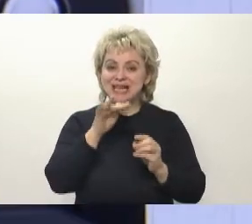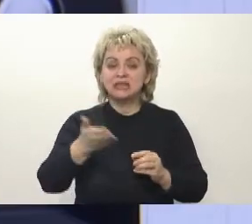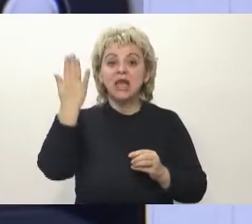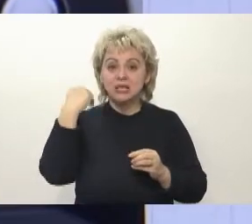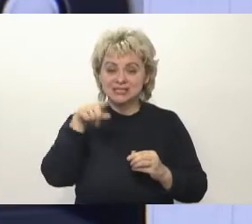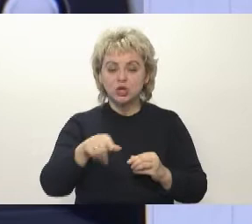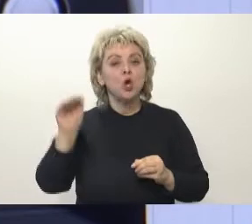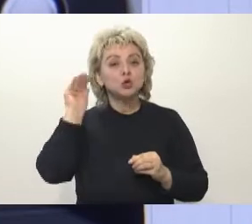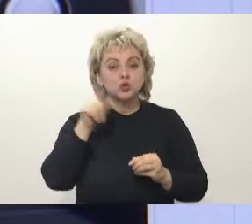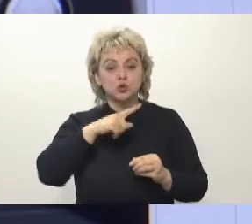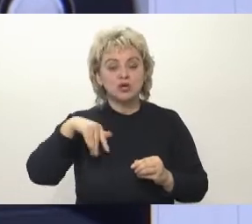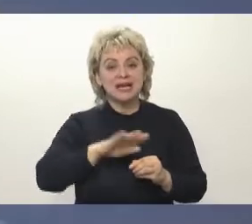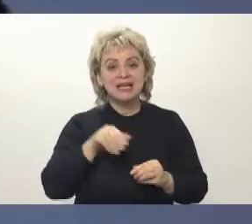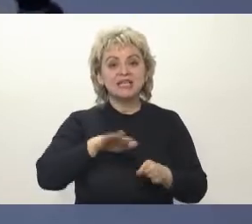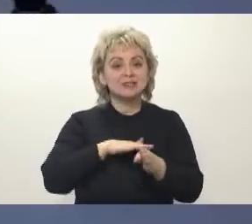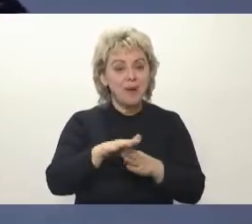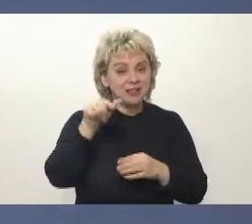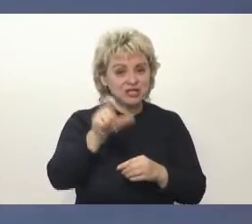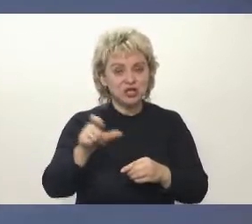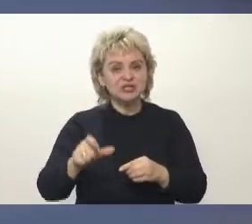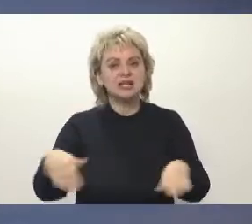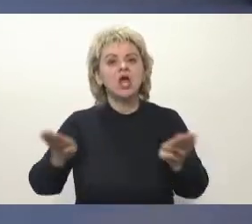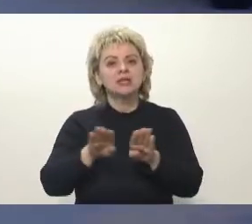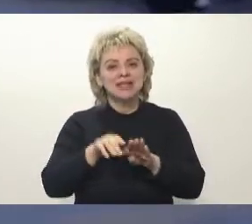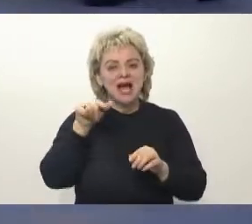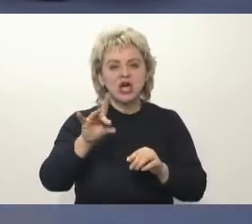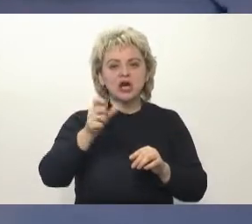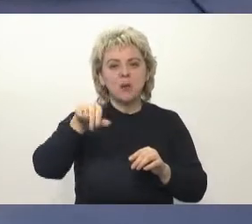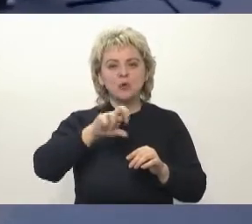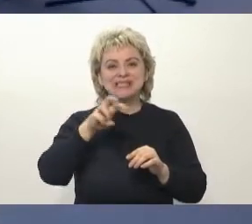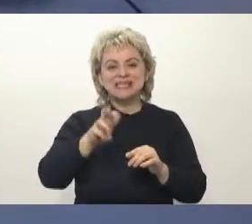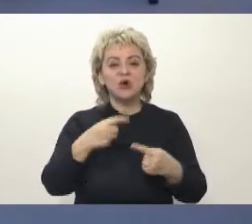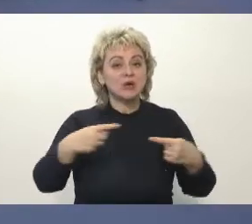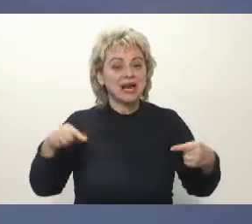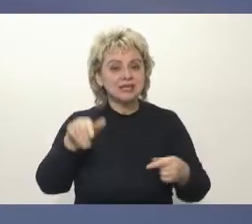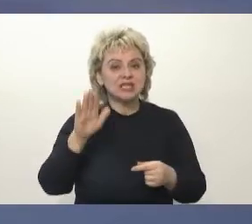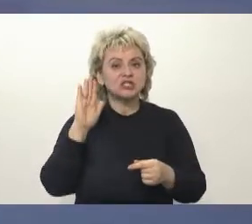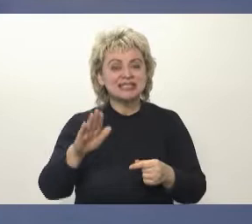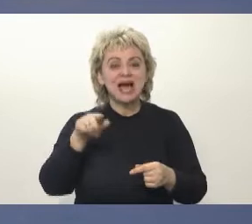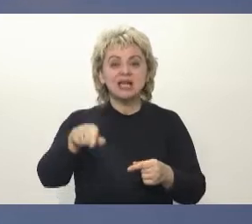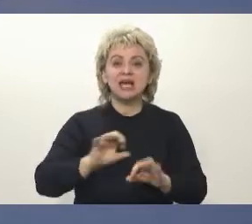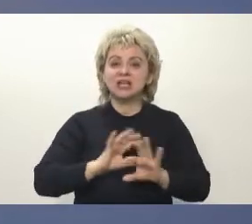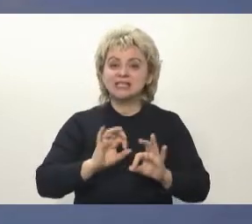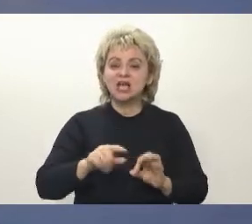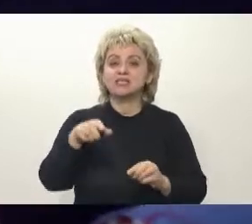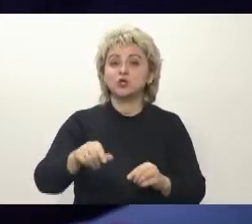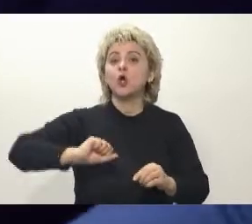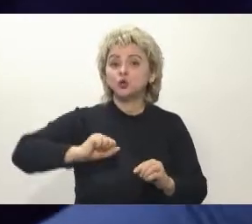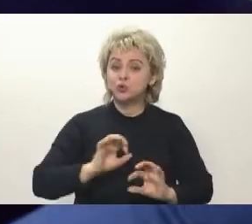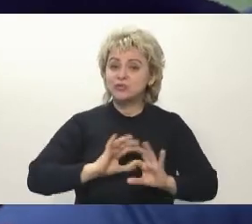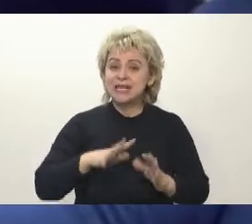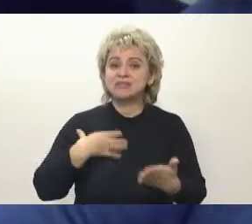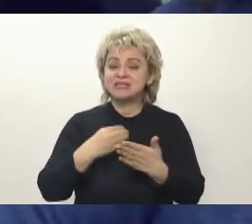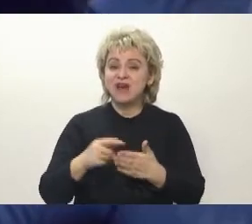назад. Слушали российских рэп-исполнителей, Каже Обойму, Рэмодиву, СТ. Стали фристайлить, развлекать друзей